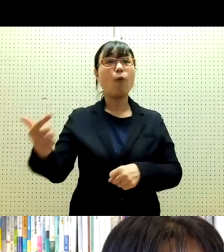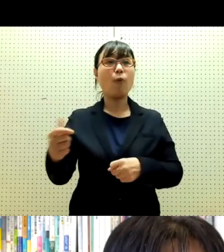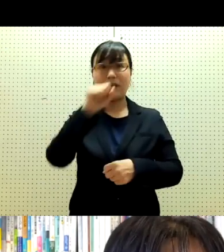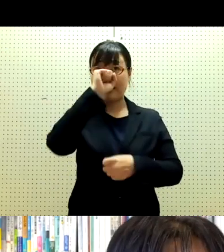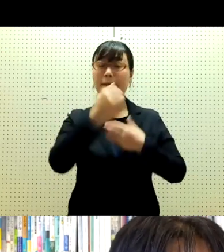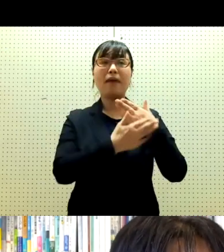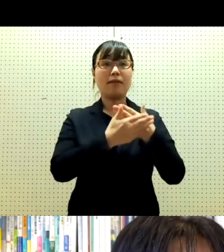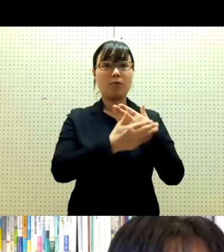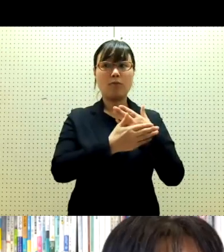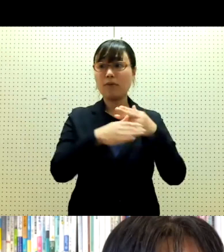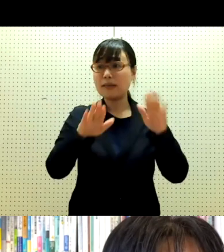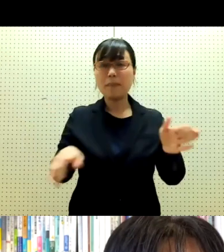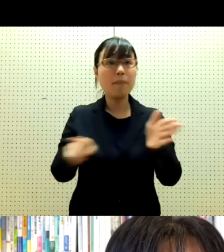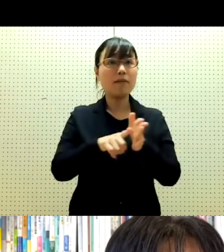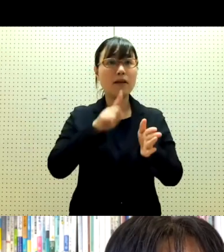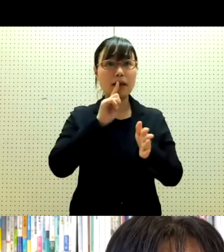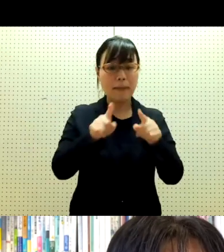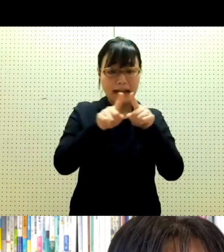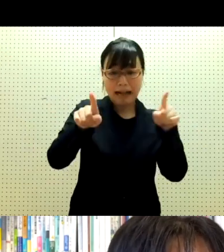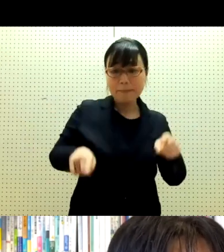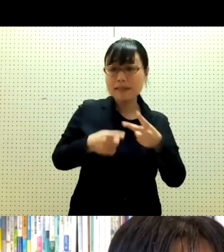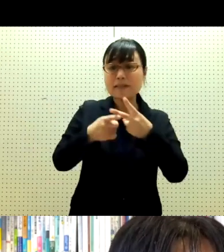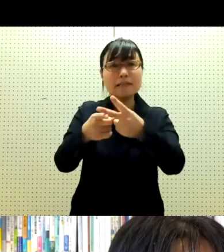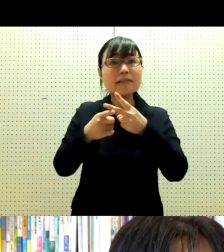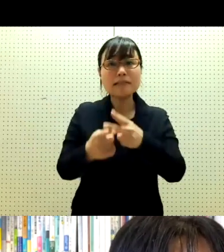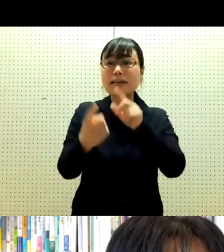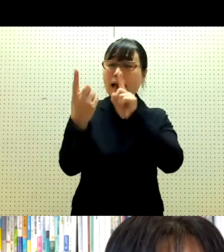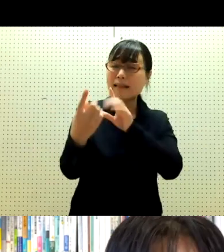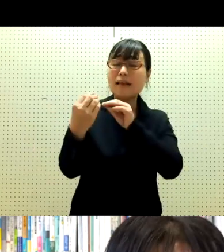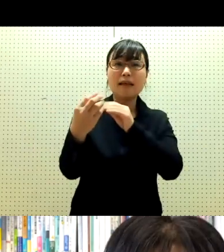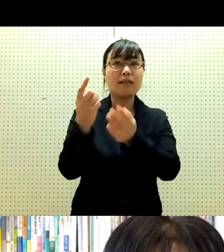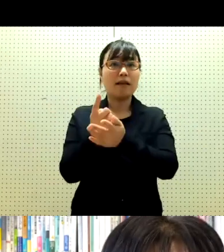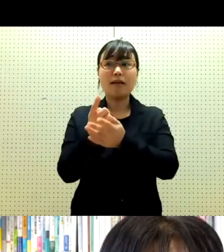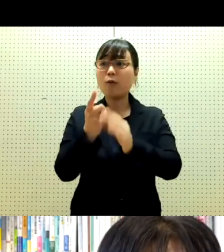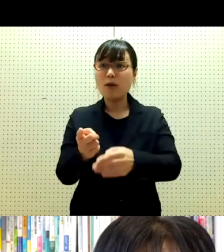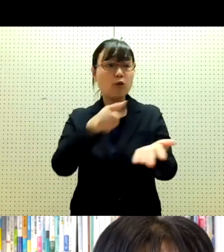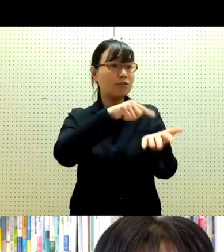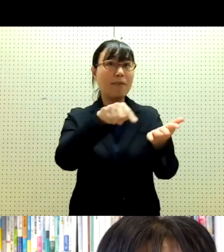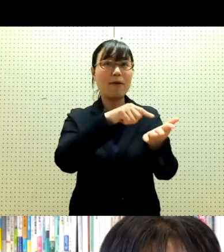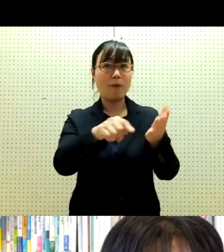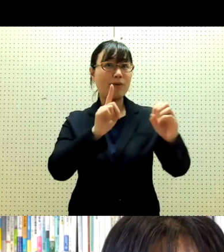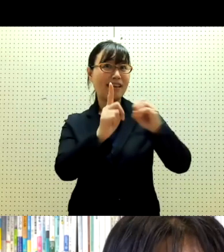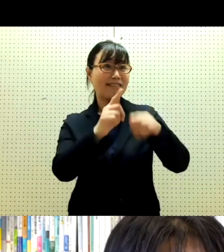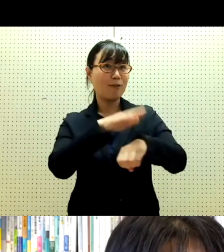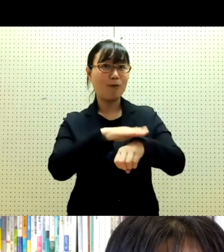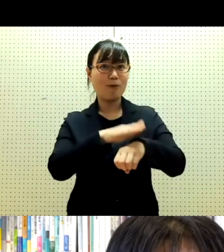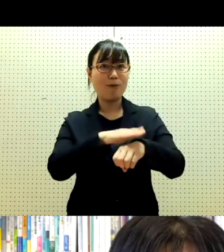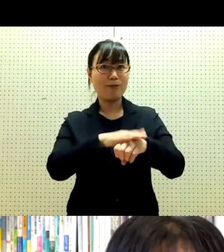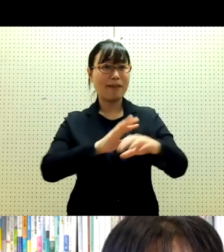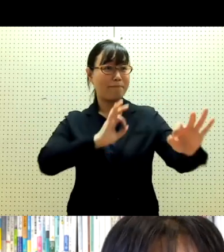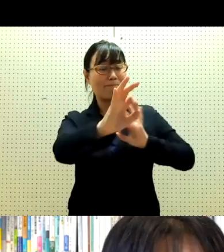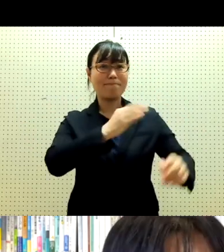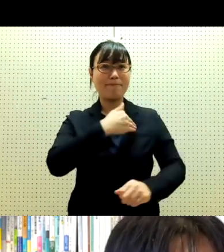対面でしかできていなかった連絡が、スマホでデジタルで行われるようになったりとか、利便性が、確実に増してい